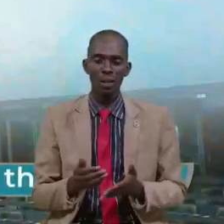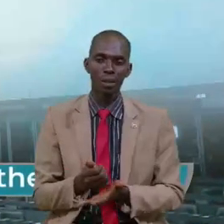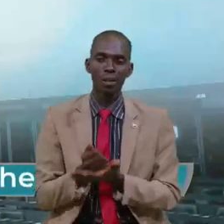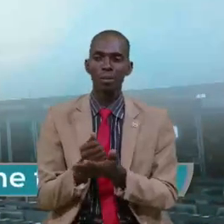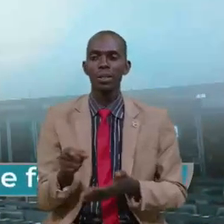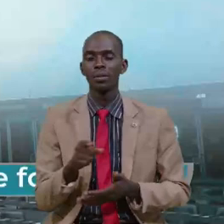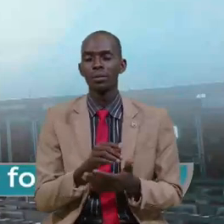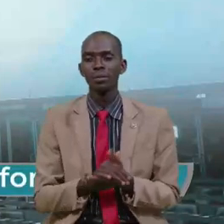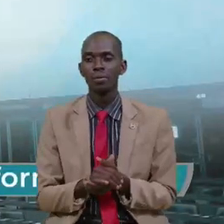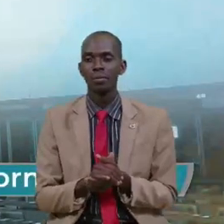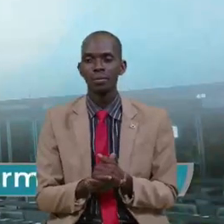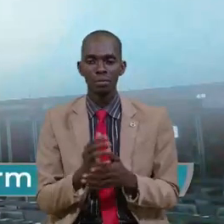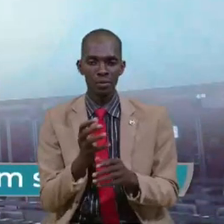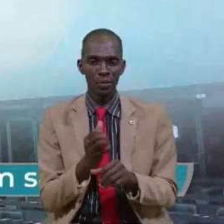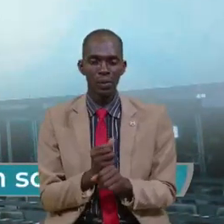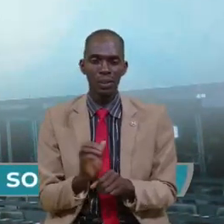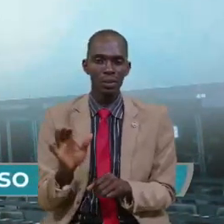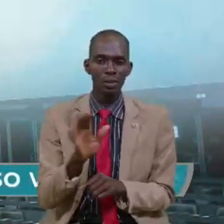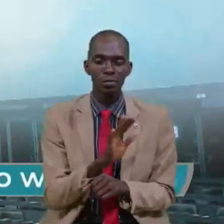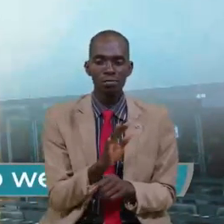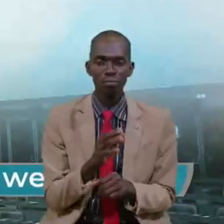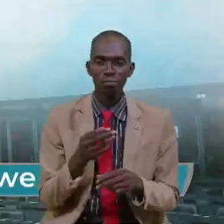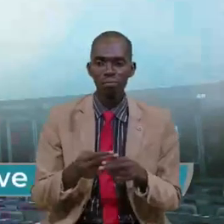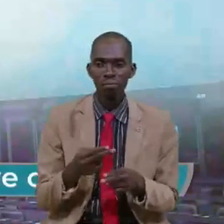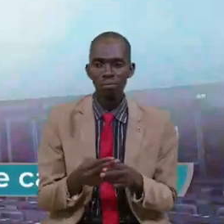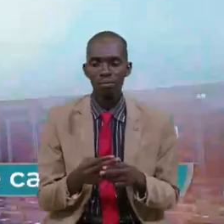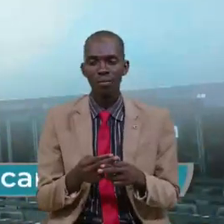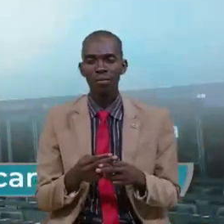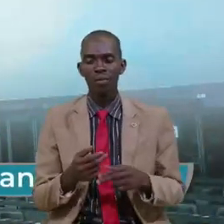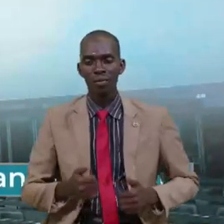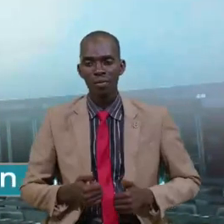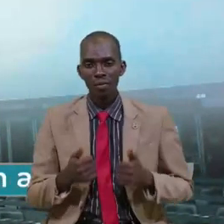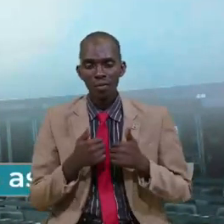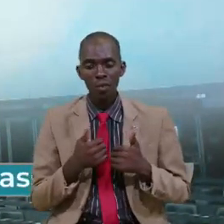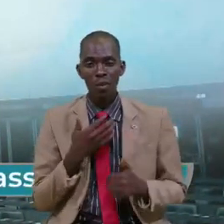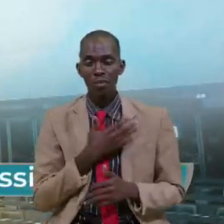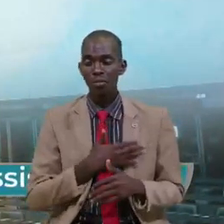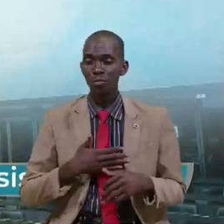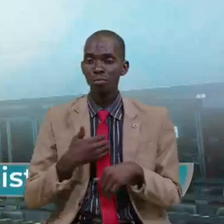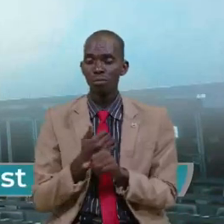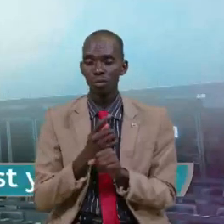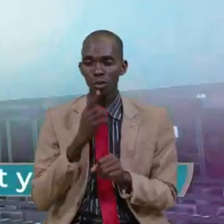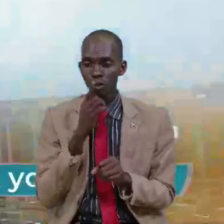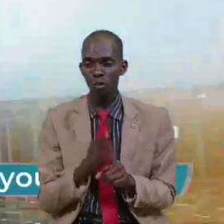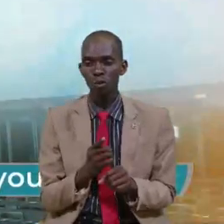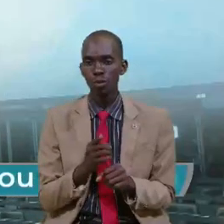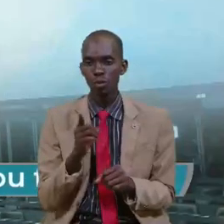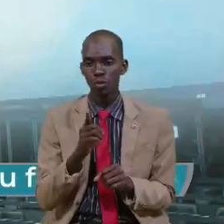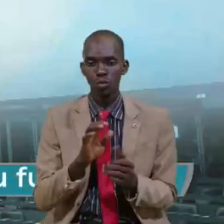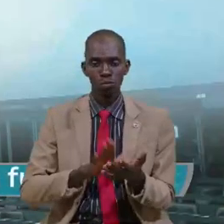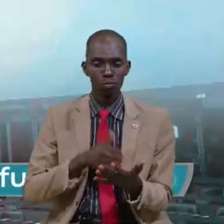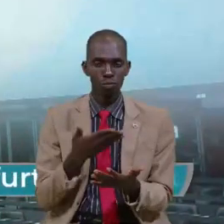N'importe où nous sommes, s'il vous plaît, occupons-nous de ceux-là qui ont levé leurs mains.